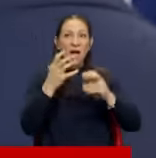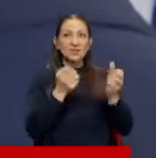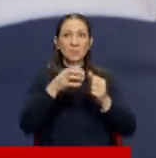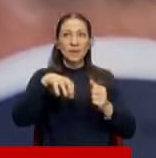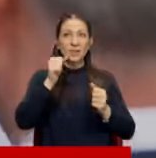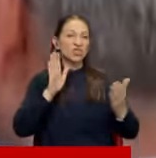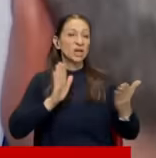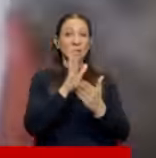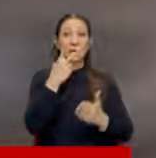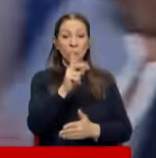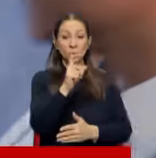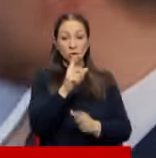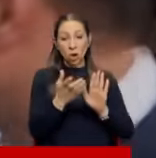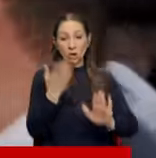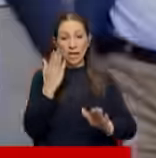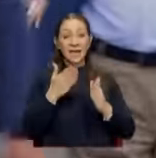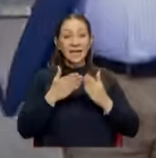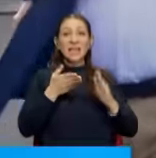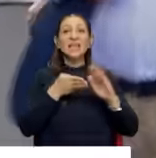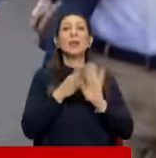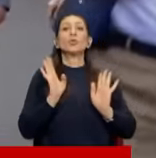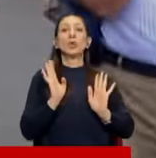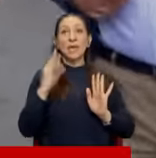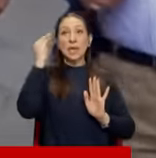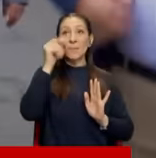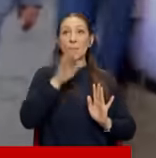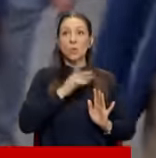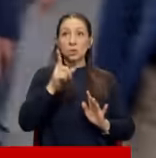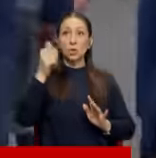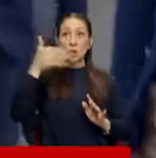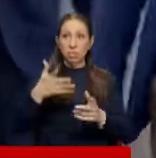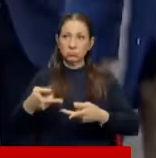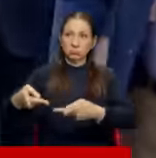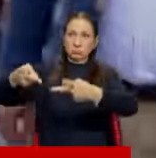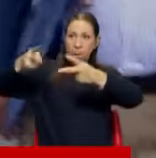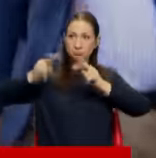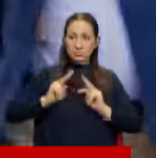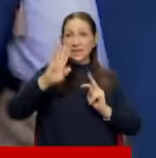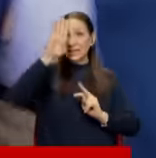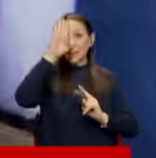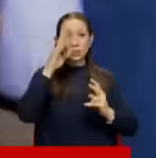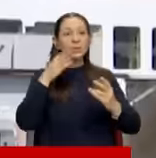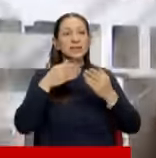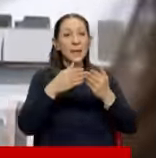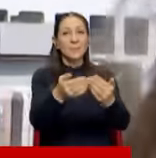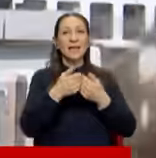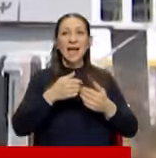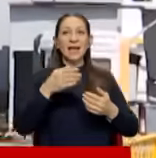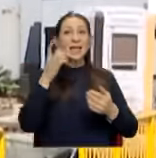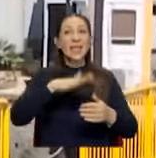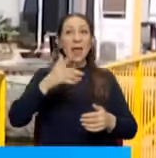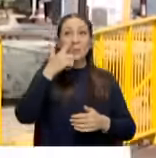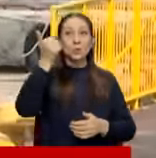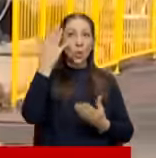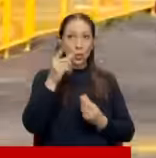durmuştu 2019'dan önce tersaneye giremiyordu imamoğlu'nun yönetimi devr almasıyla İstanbul Şehir hatlarının da ilk kadın genel